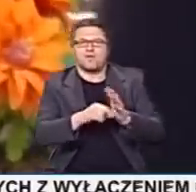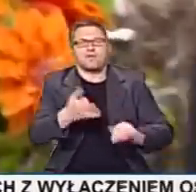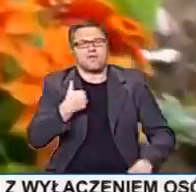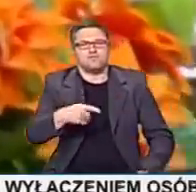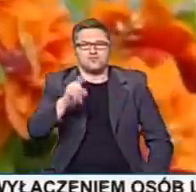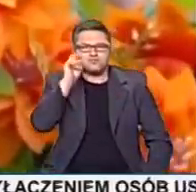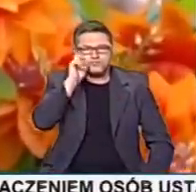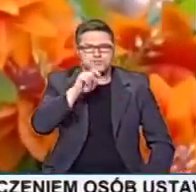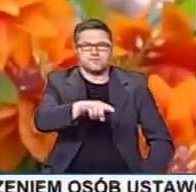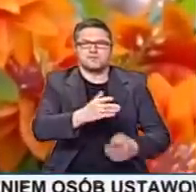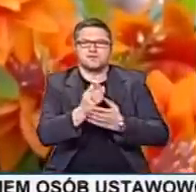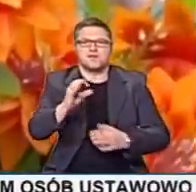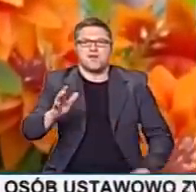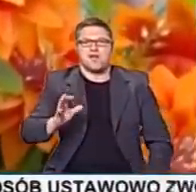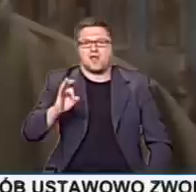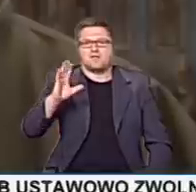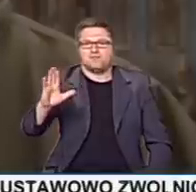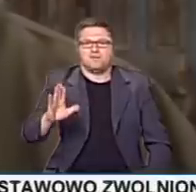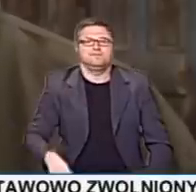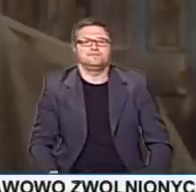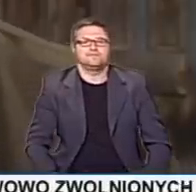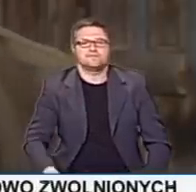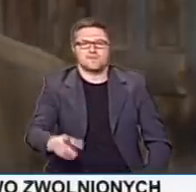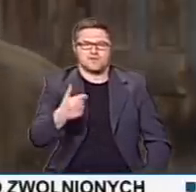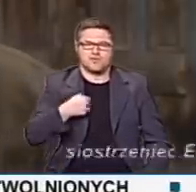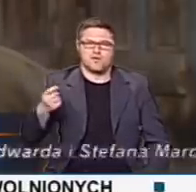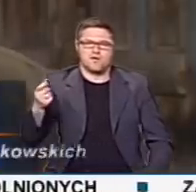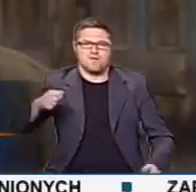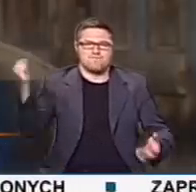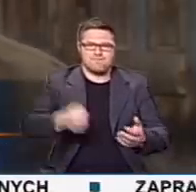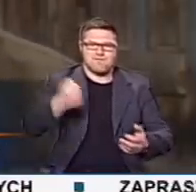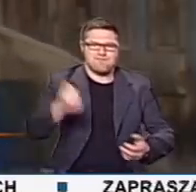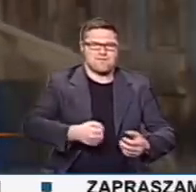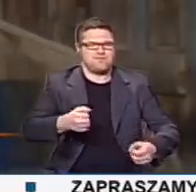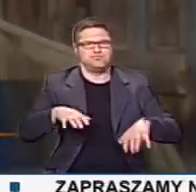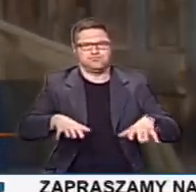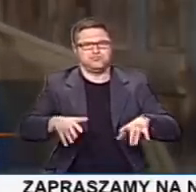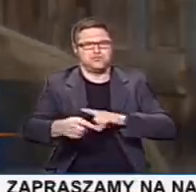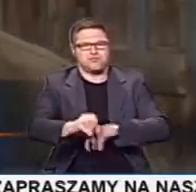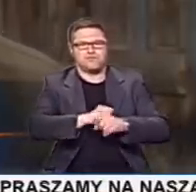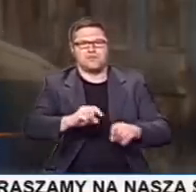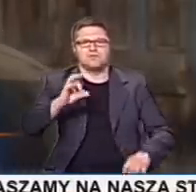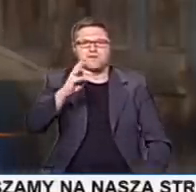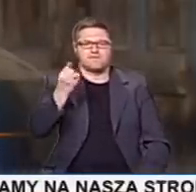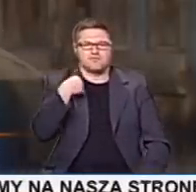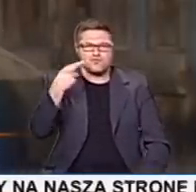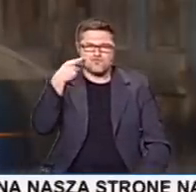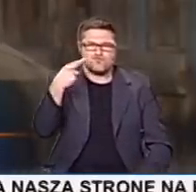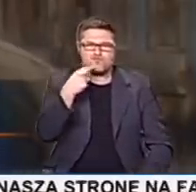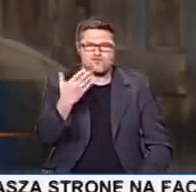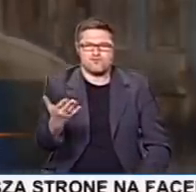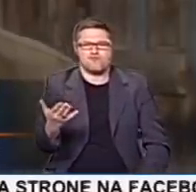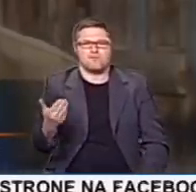prześladowani byli przez bezpiekę dostali lania tyle ile weszło wujek to był głuchy ten Stefan